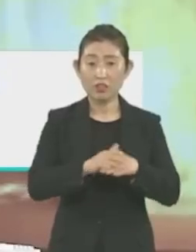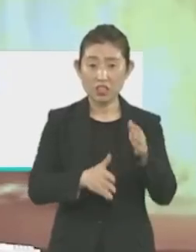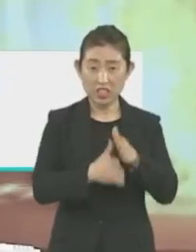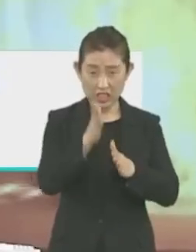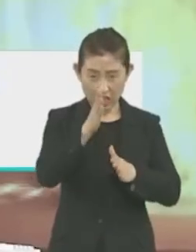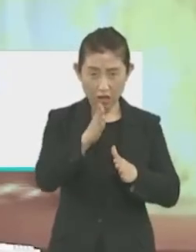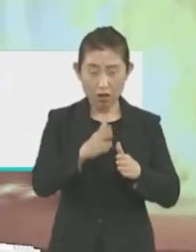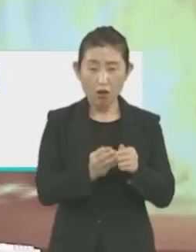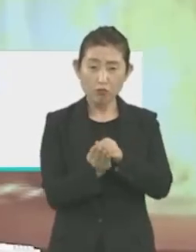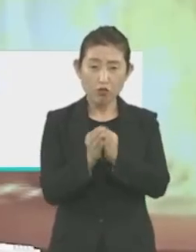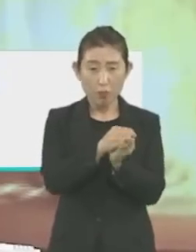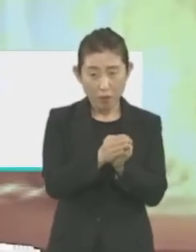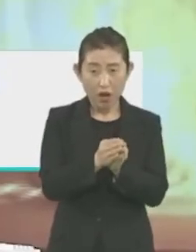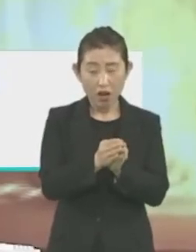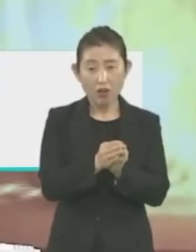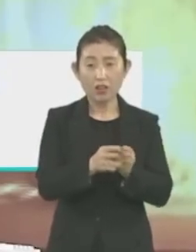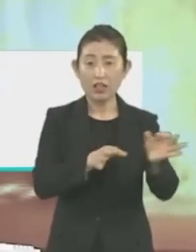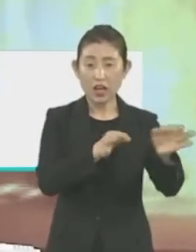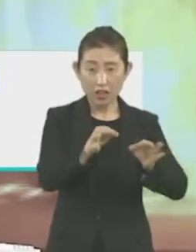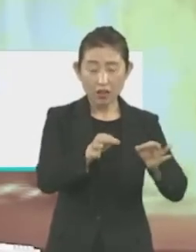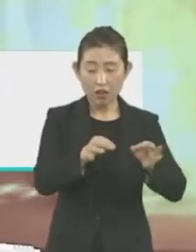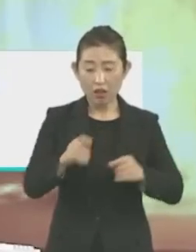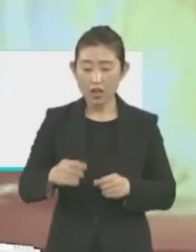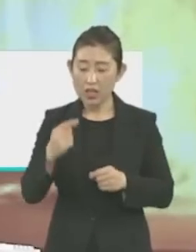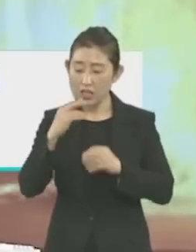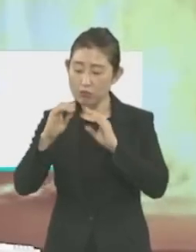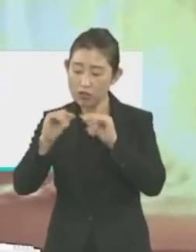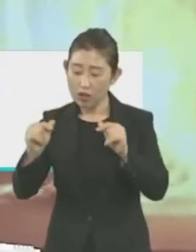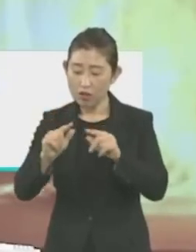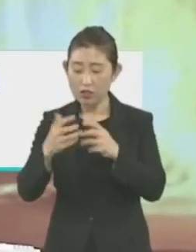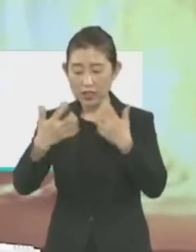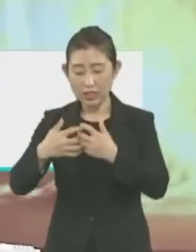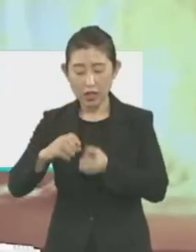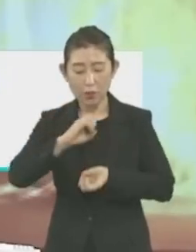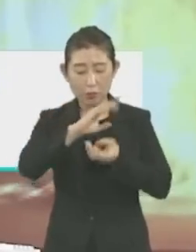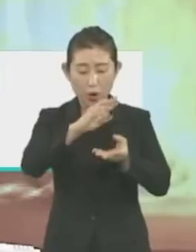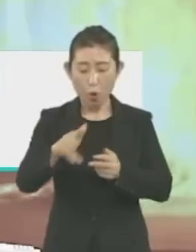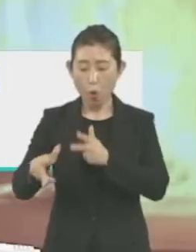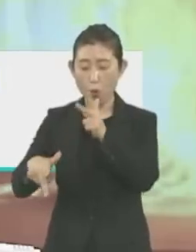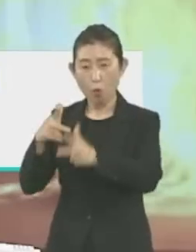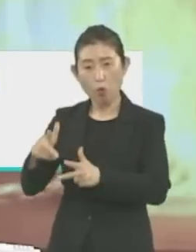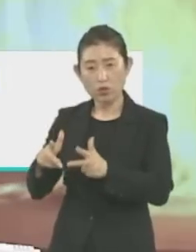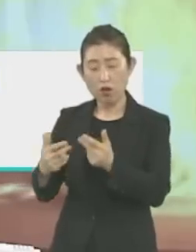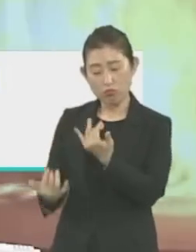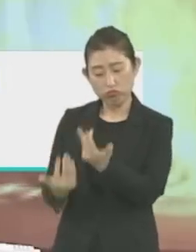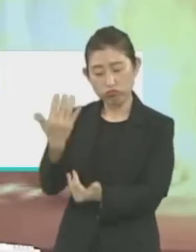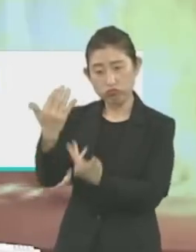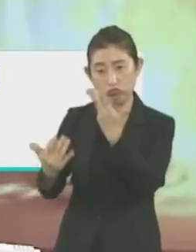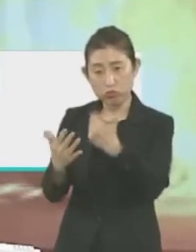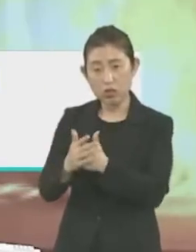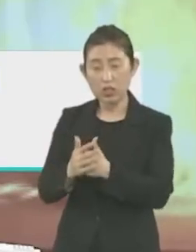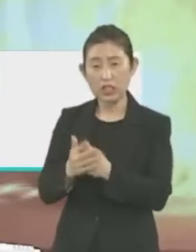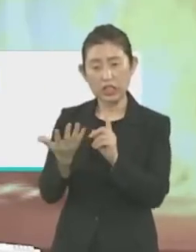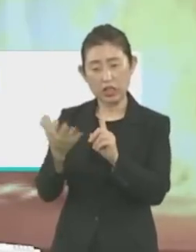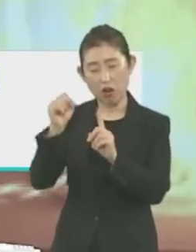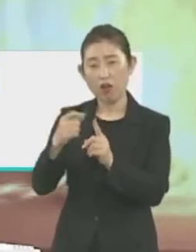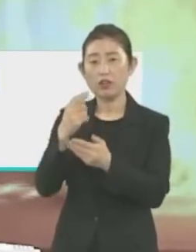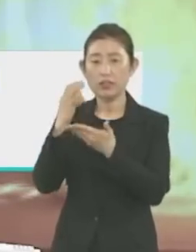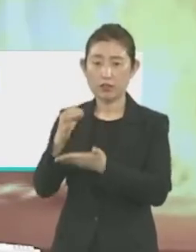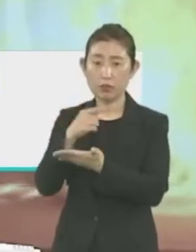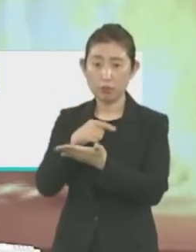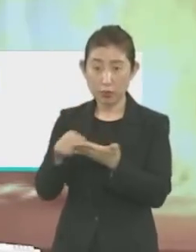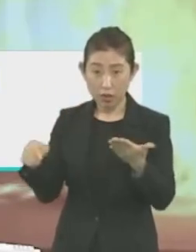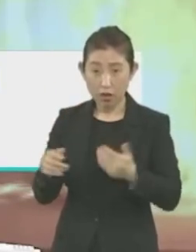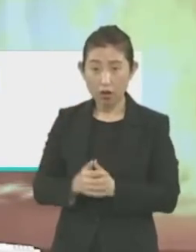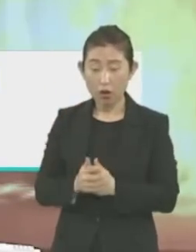대전 시내 붕어빵 노점상에 반죽을 공급하는 한 공장에서 의문의 화재가 발생해 억대의 재산 피해가 났습니다.